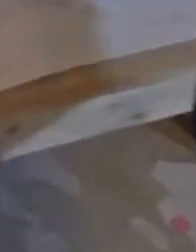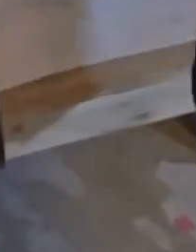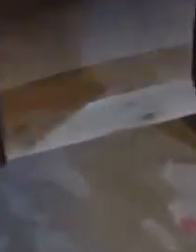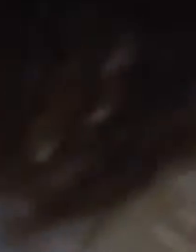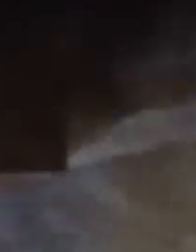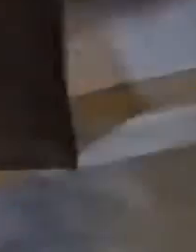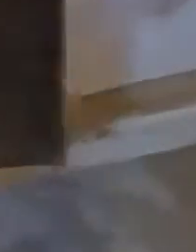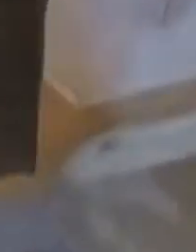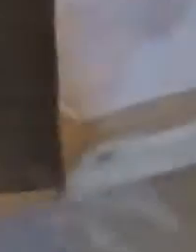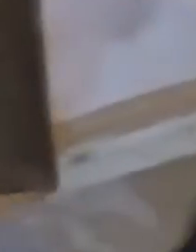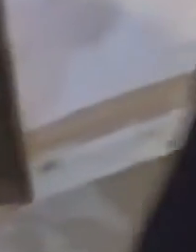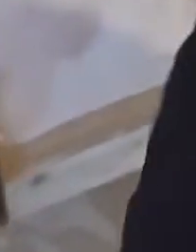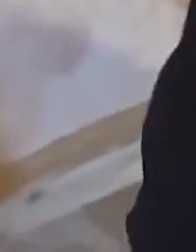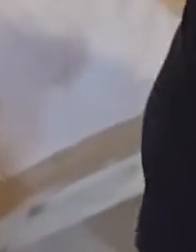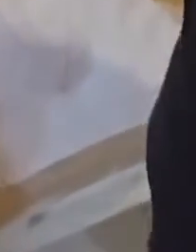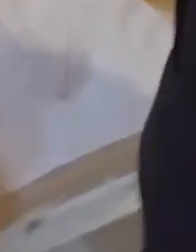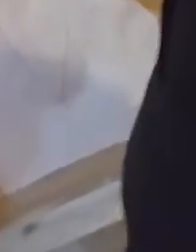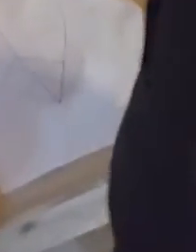느낌도 좋아. 짱짱이다.